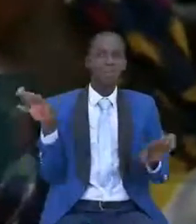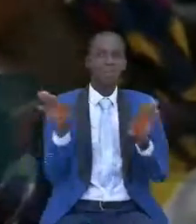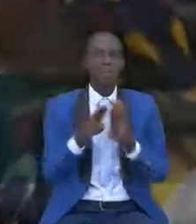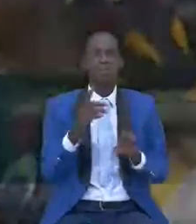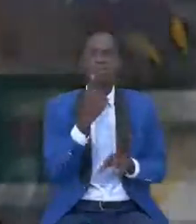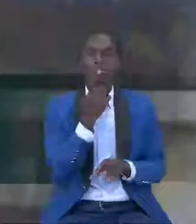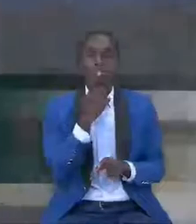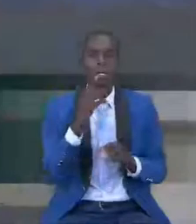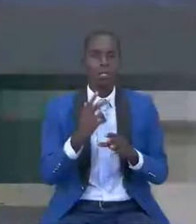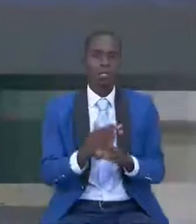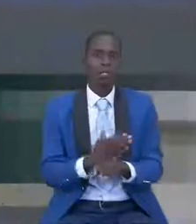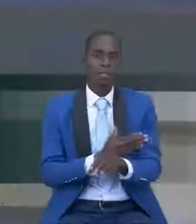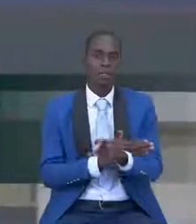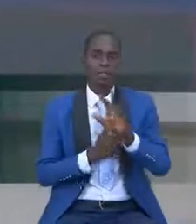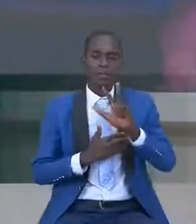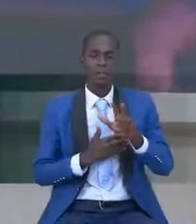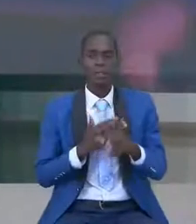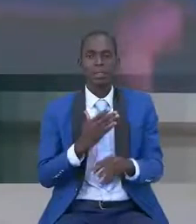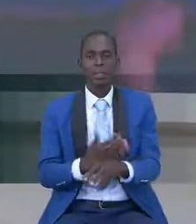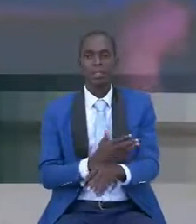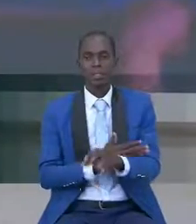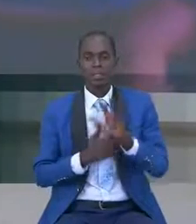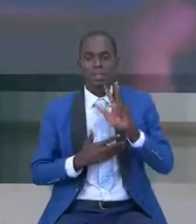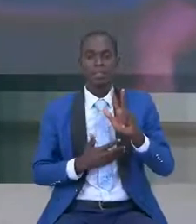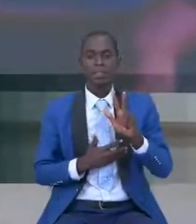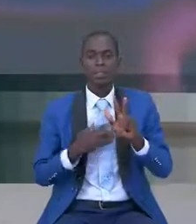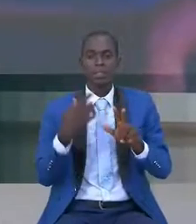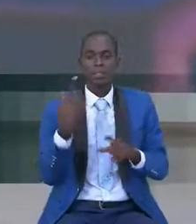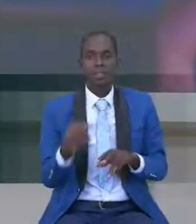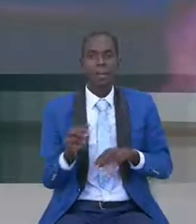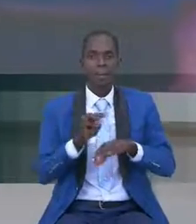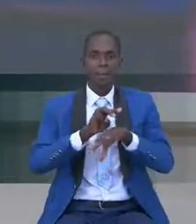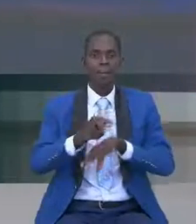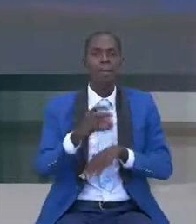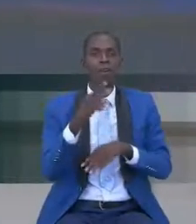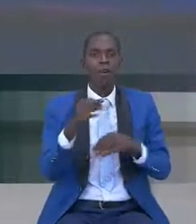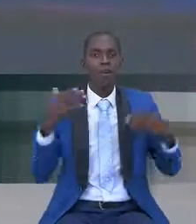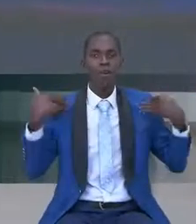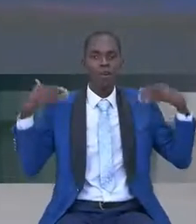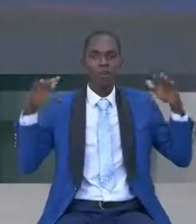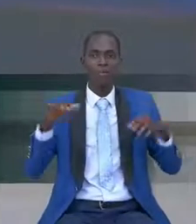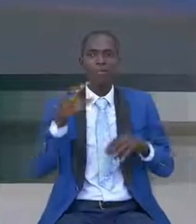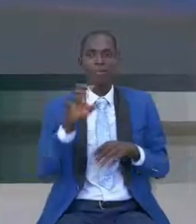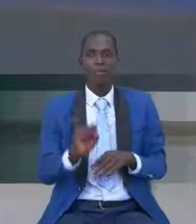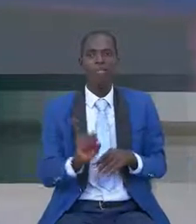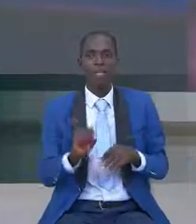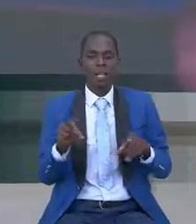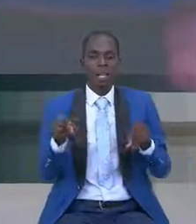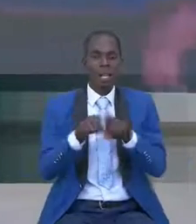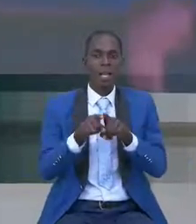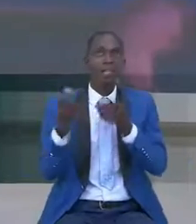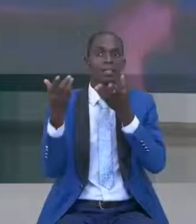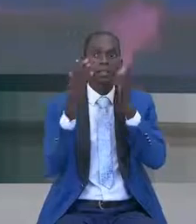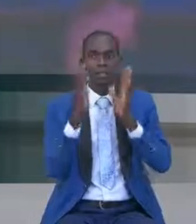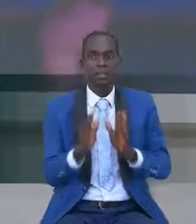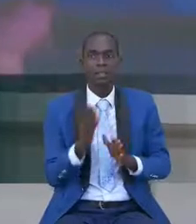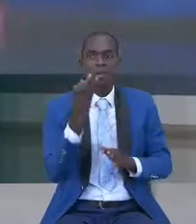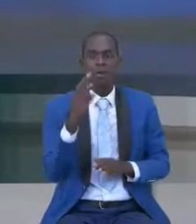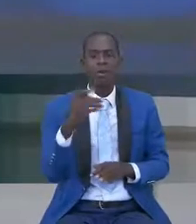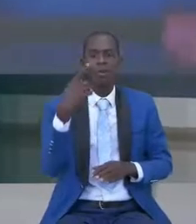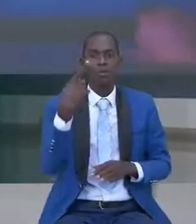Troisième élément maintenant, le ministère des anges en tant que serviteur des